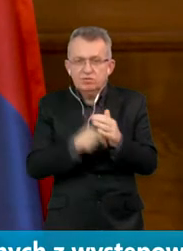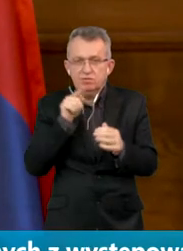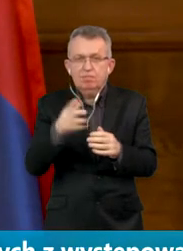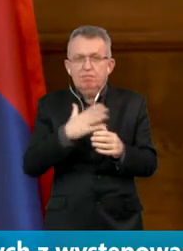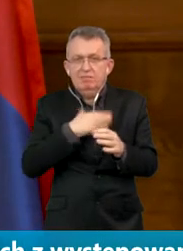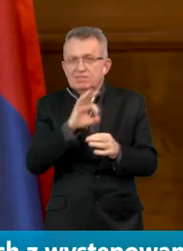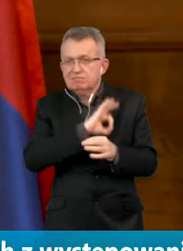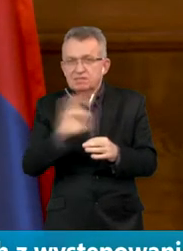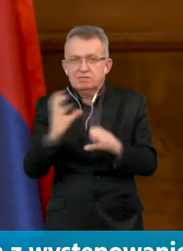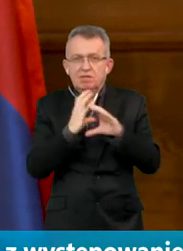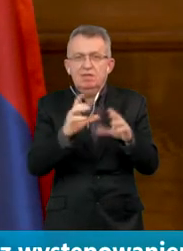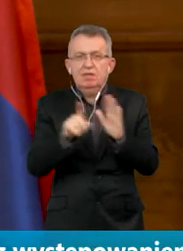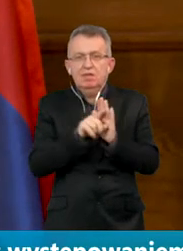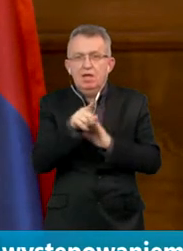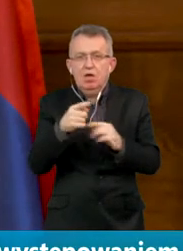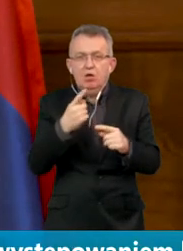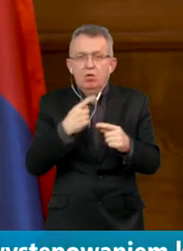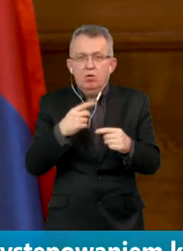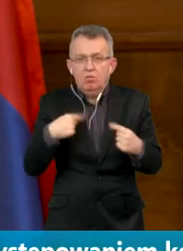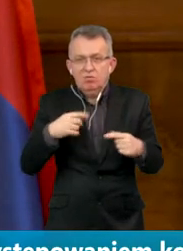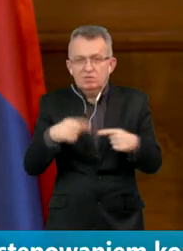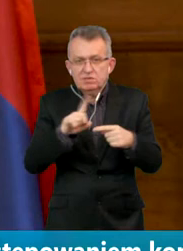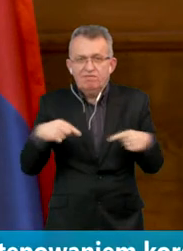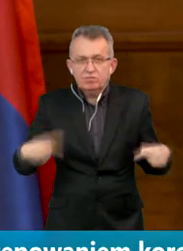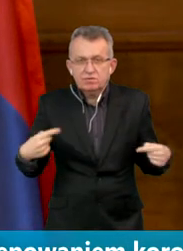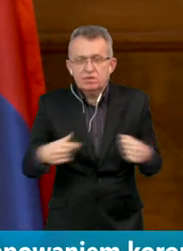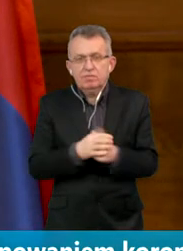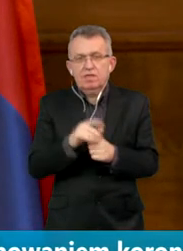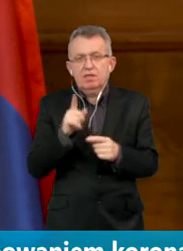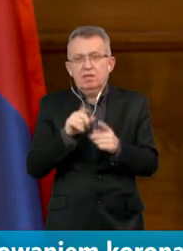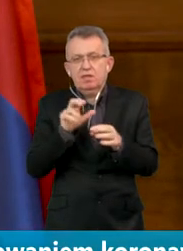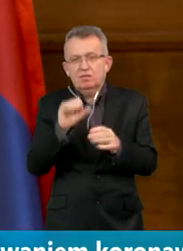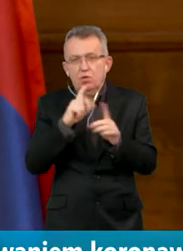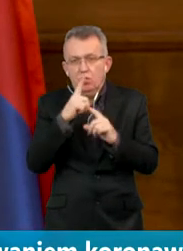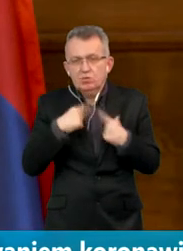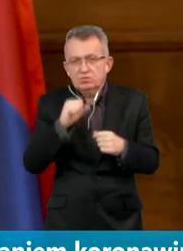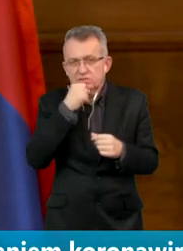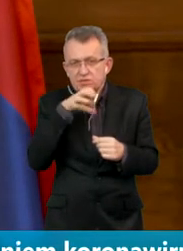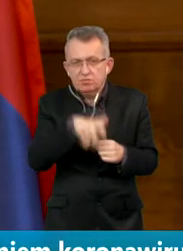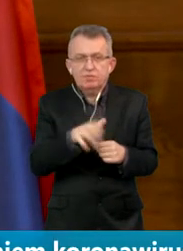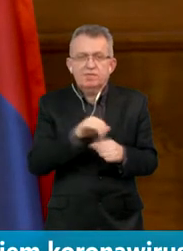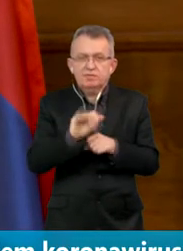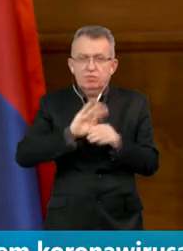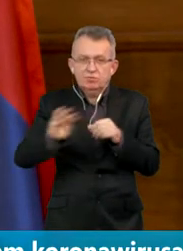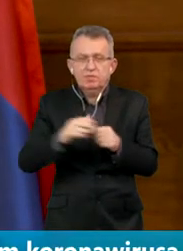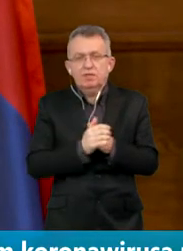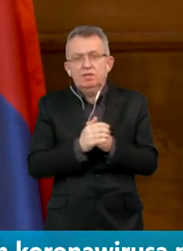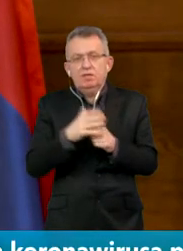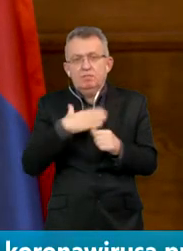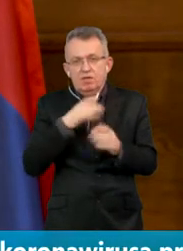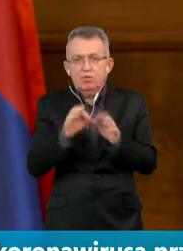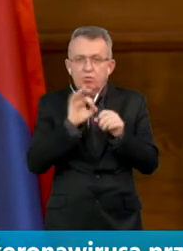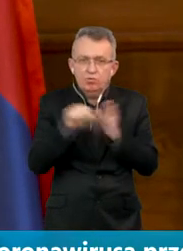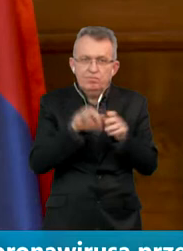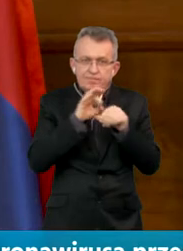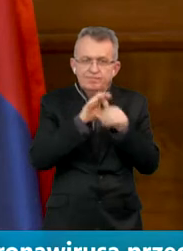transport specjalistyczny dla osób z problemami w poruszaniu się, a także dla osób starszych, więc takie szanse na dowiezienie do